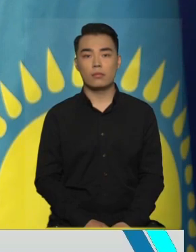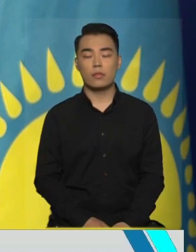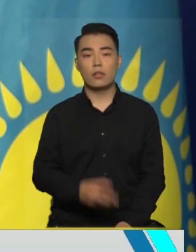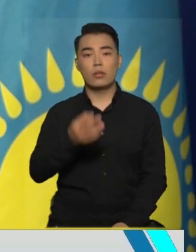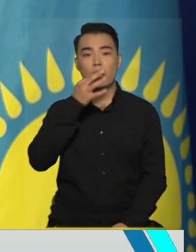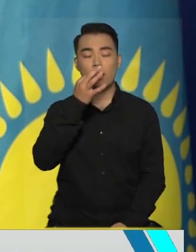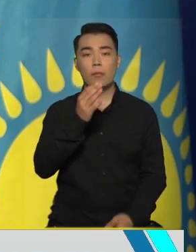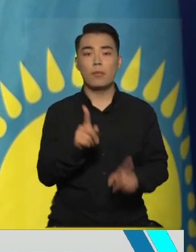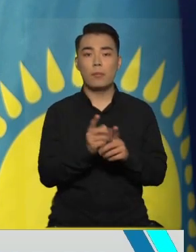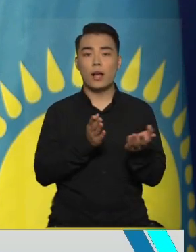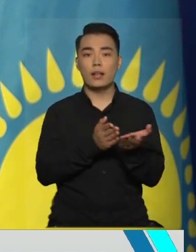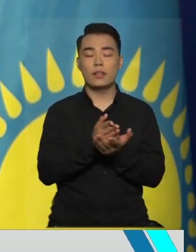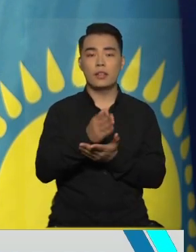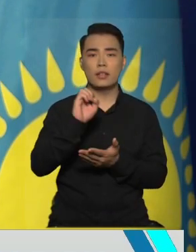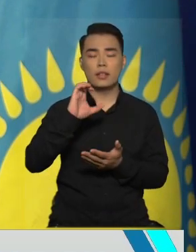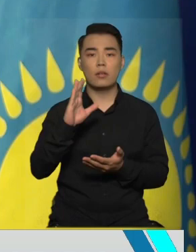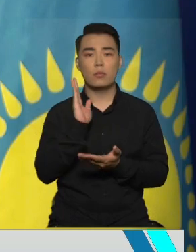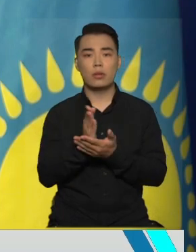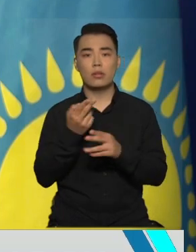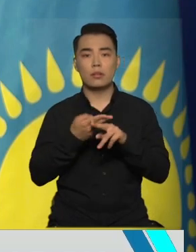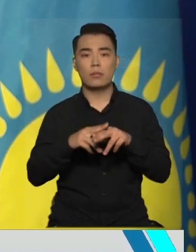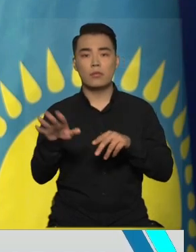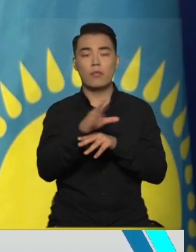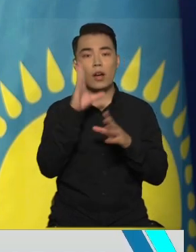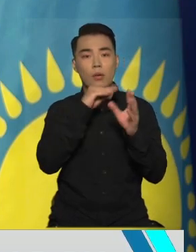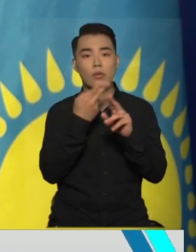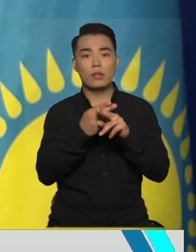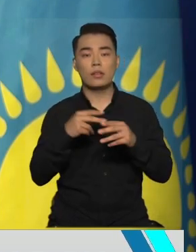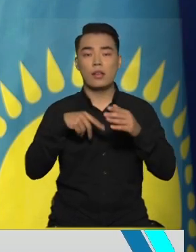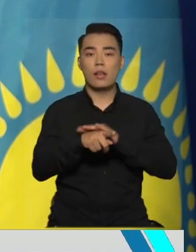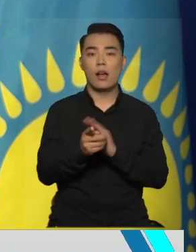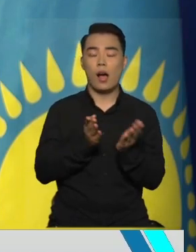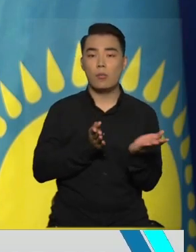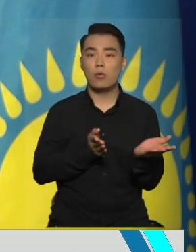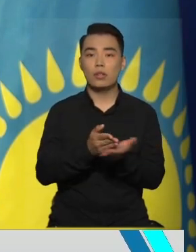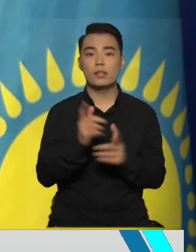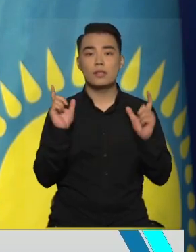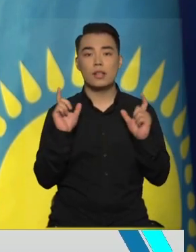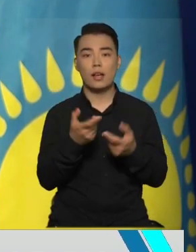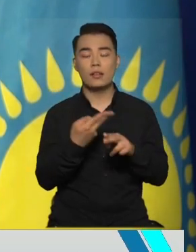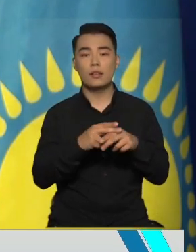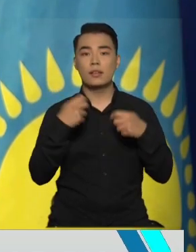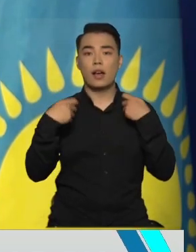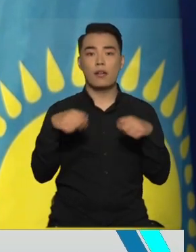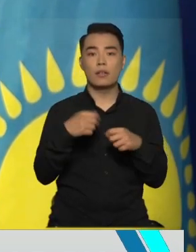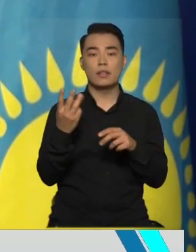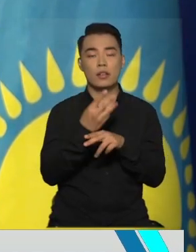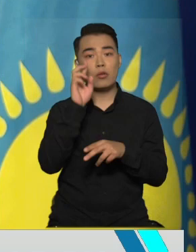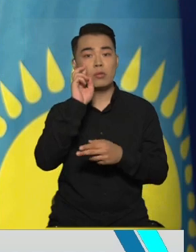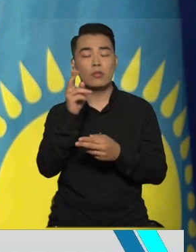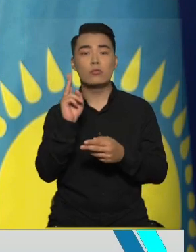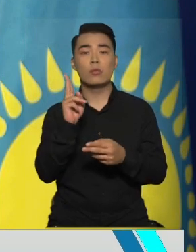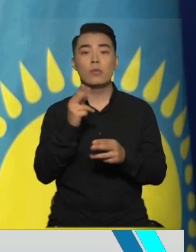Отмечу, что политика ЕС нацелена на исключение возможности обхода санкций за счет реэкспорта товаров через третьи страны,